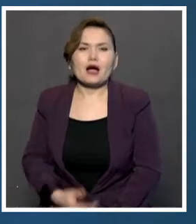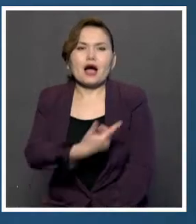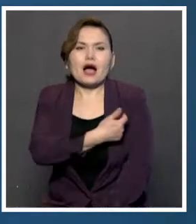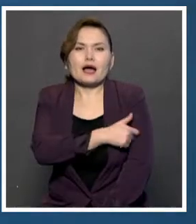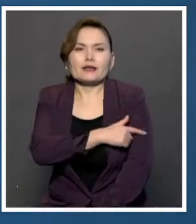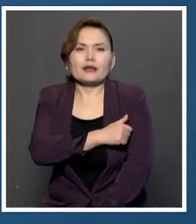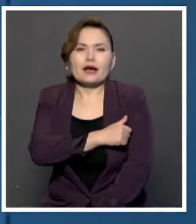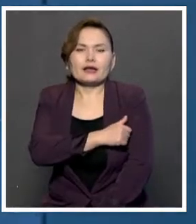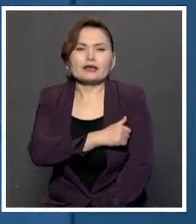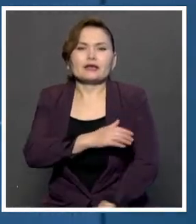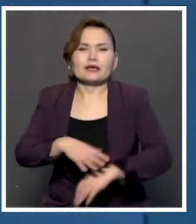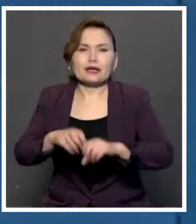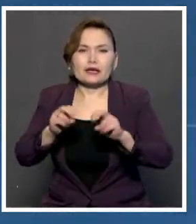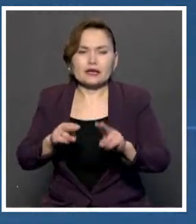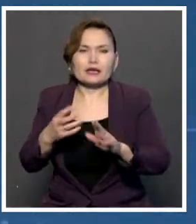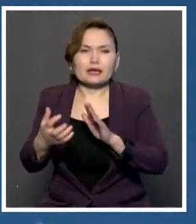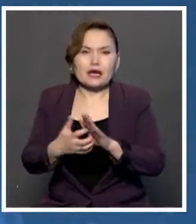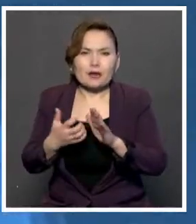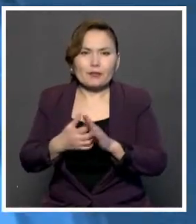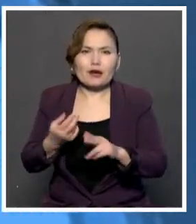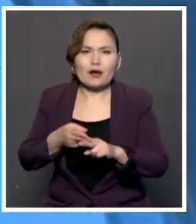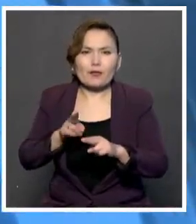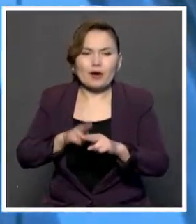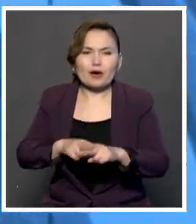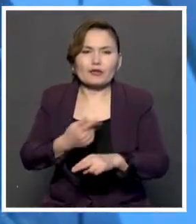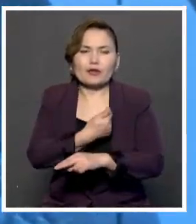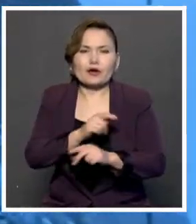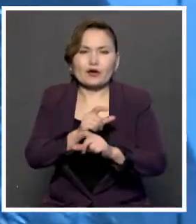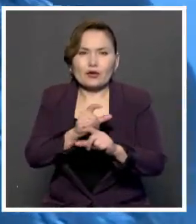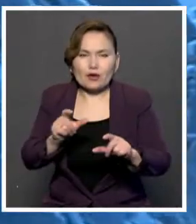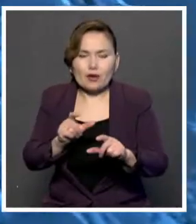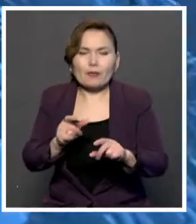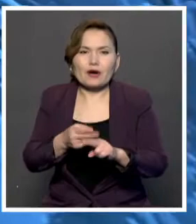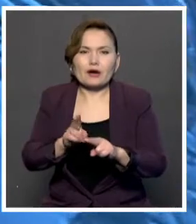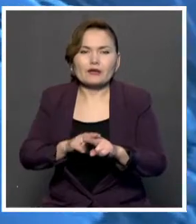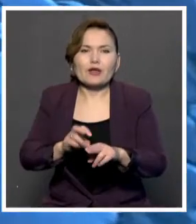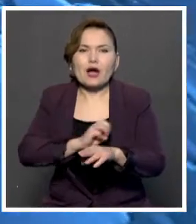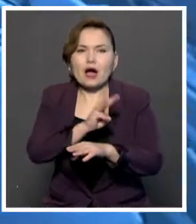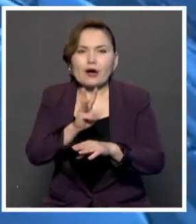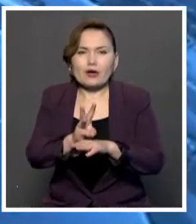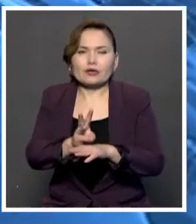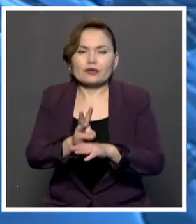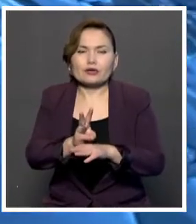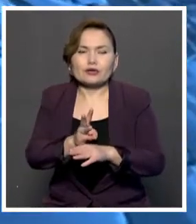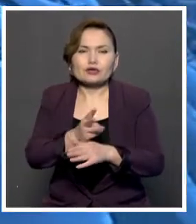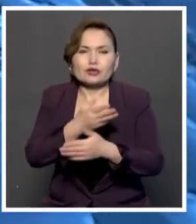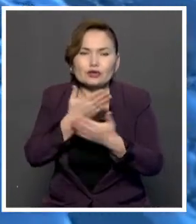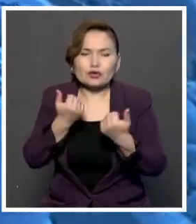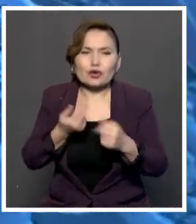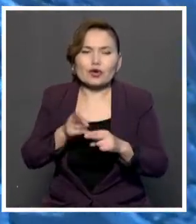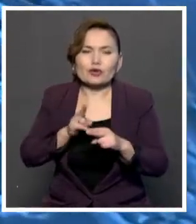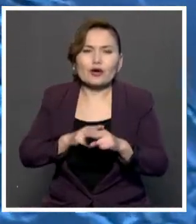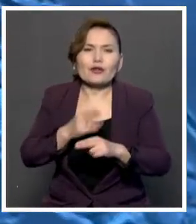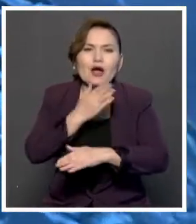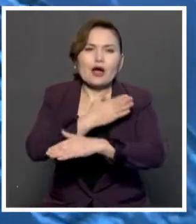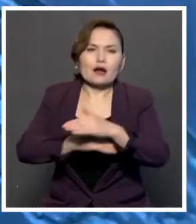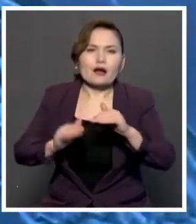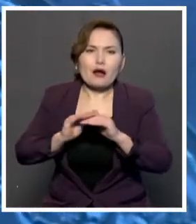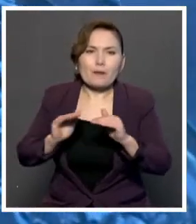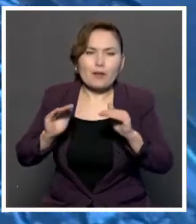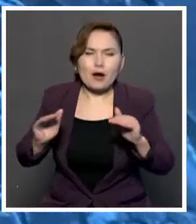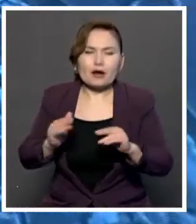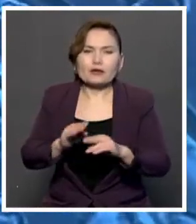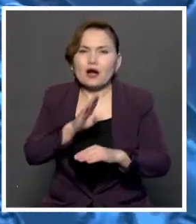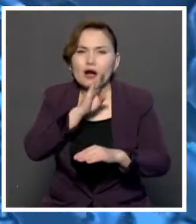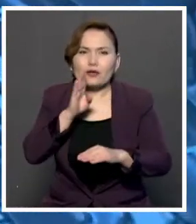Дәрігер тапшы, дәрі-дәрмек, қат оңалту орталықтарына жолдама жоқ. Павлодар облысында мүгедек бала тәрбиелеп отырған ата-аналар жергілікті